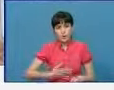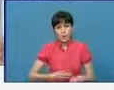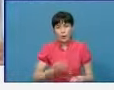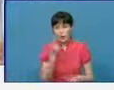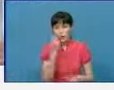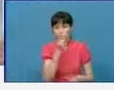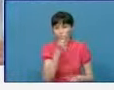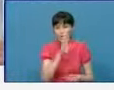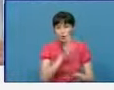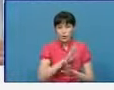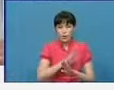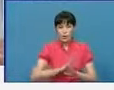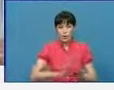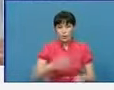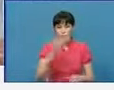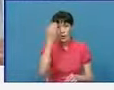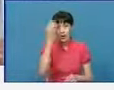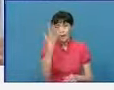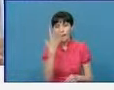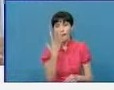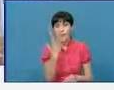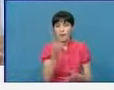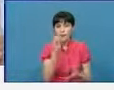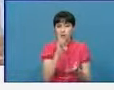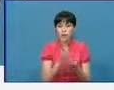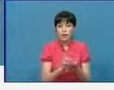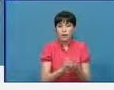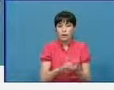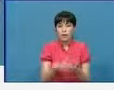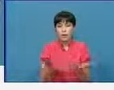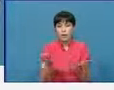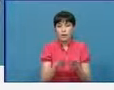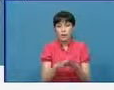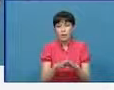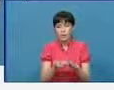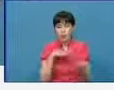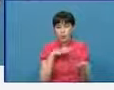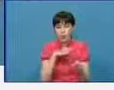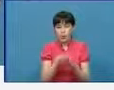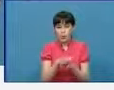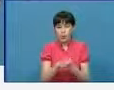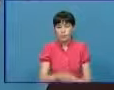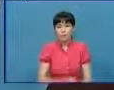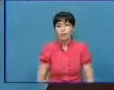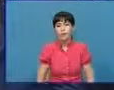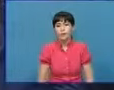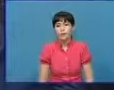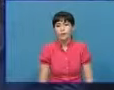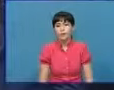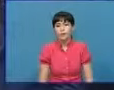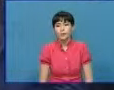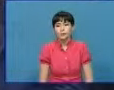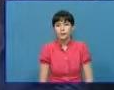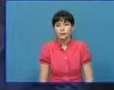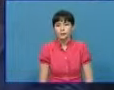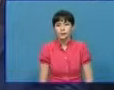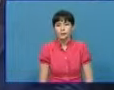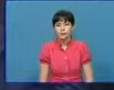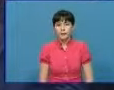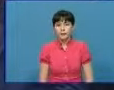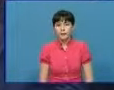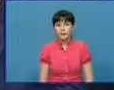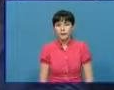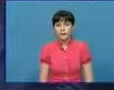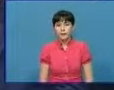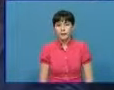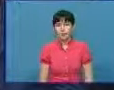тыйсақ, Тәңірдің алдындағы 5 парыздың бірін толығымен орындаған боламыз. Саттар Есімбеков, Абай Құралбаев, Олжас Байтуов, оңтүстік ақпарат.